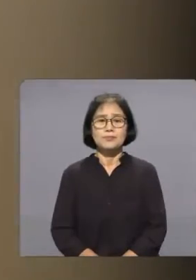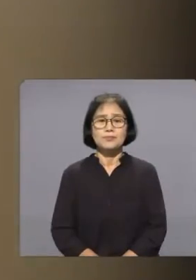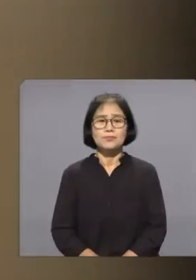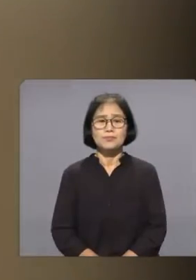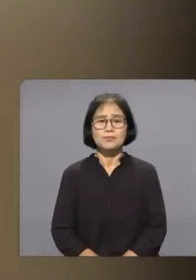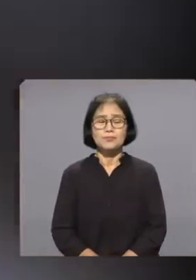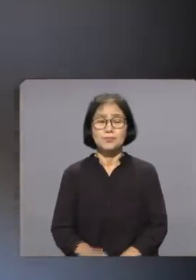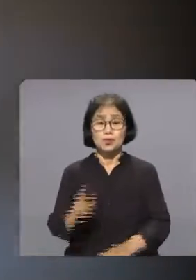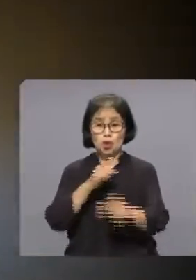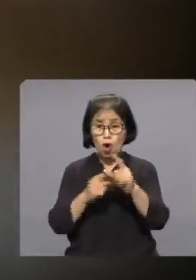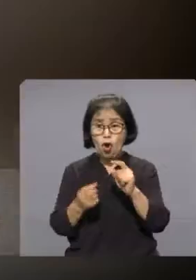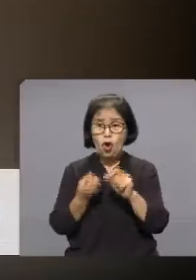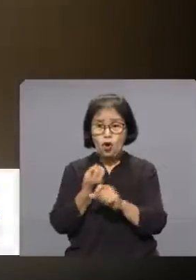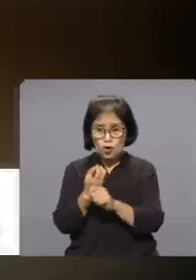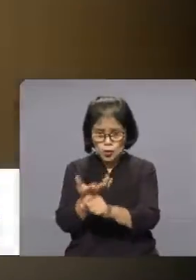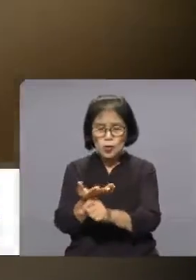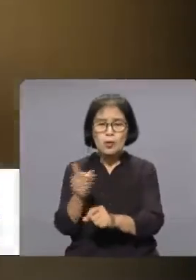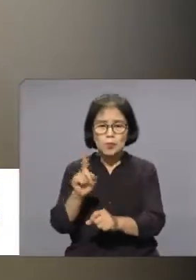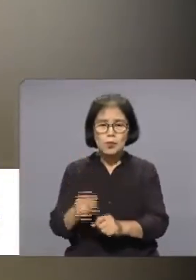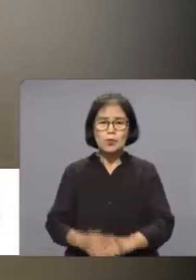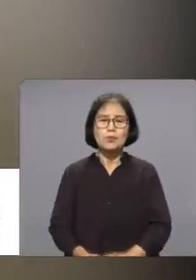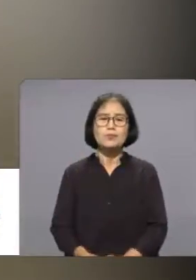계속해서 더 전해드리면